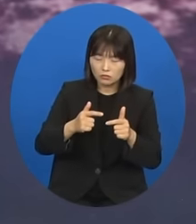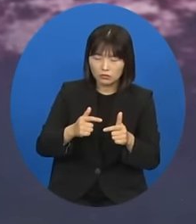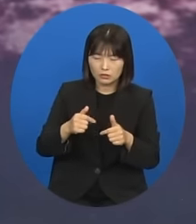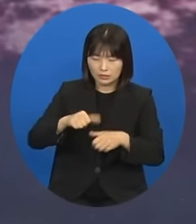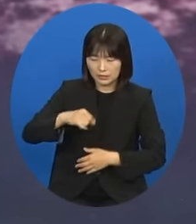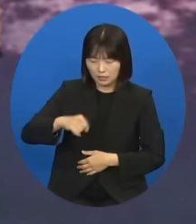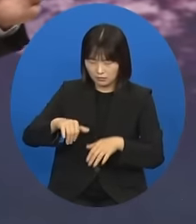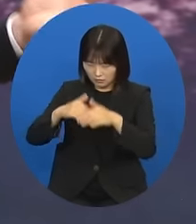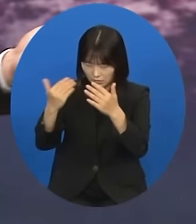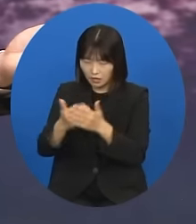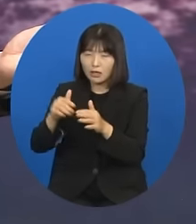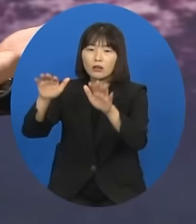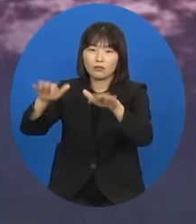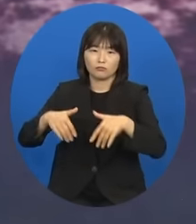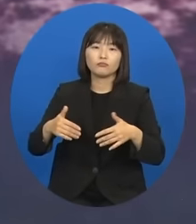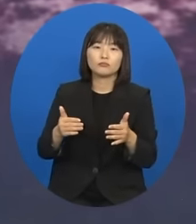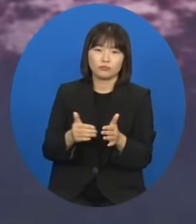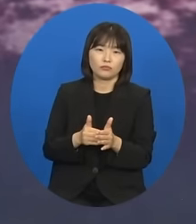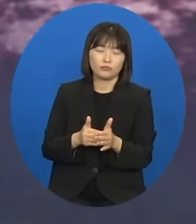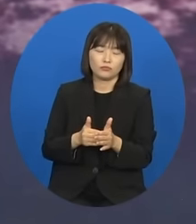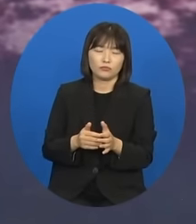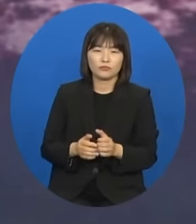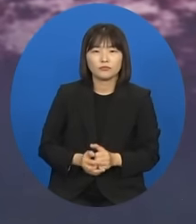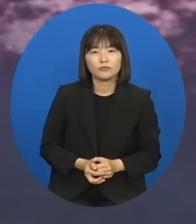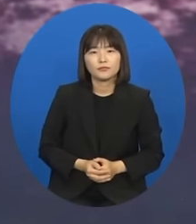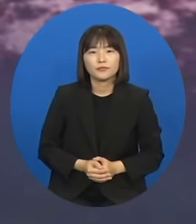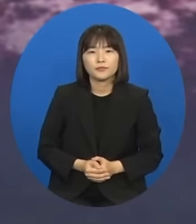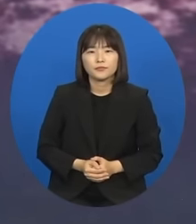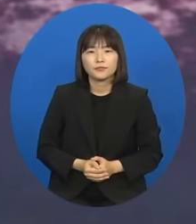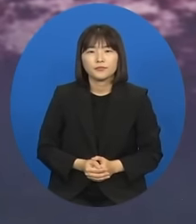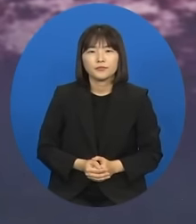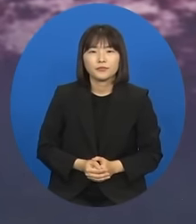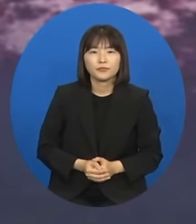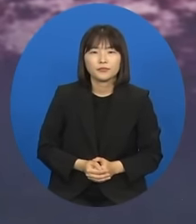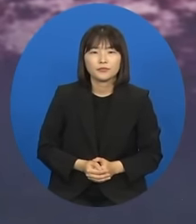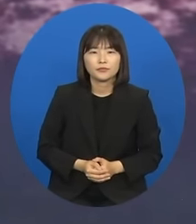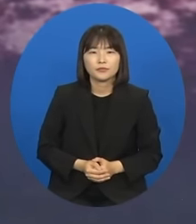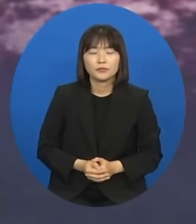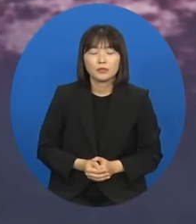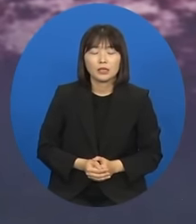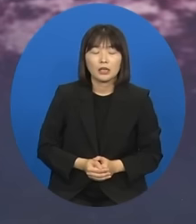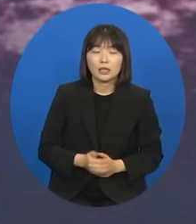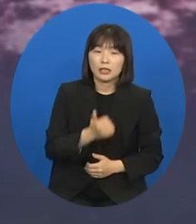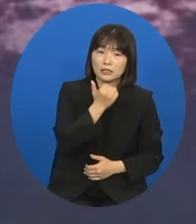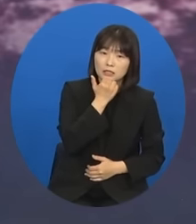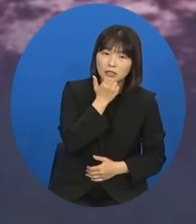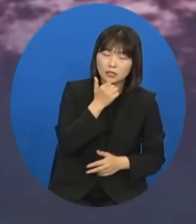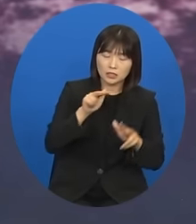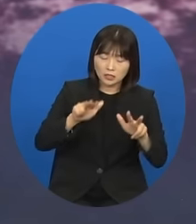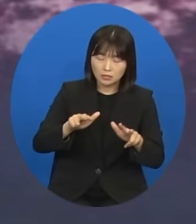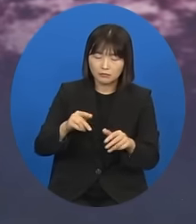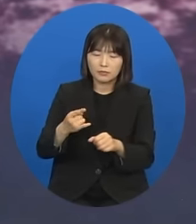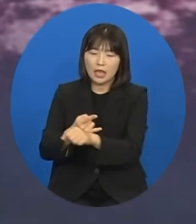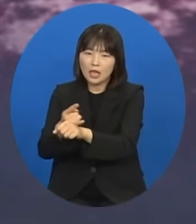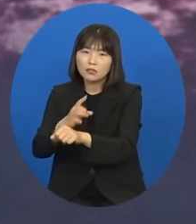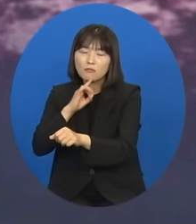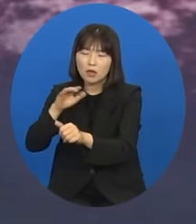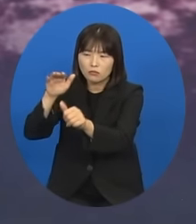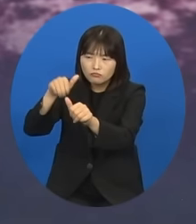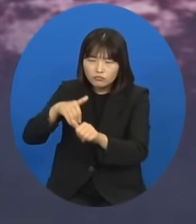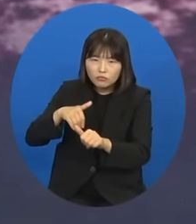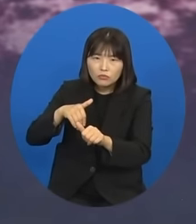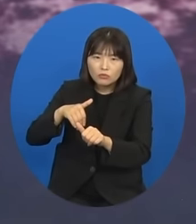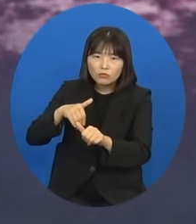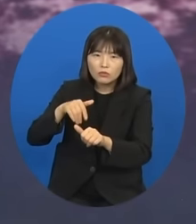장난만 부르지 않고 모든 아들을 다 불러요 그니까 지금이 이삭 는은